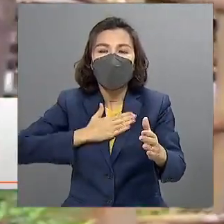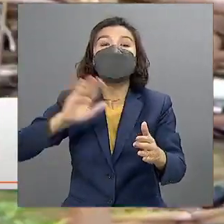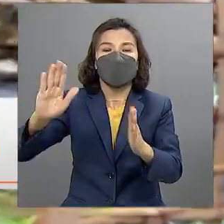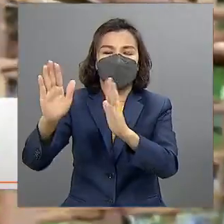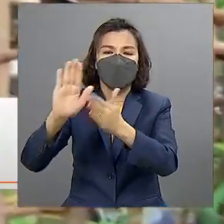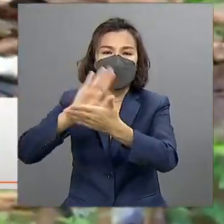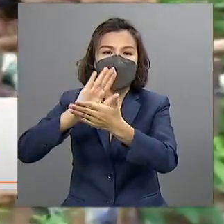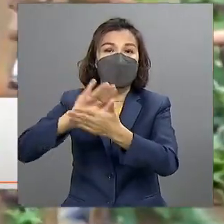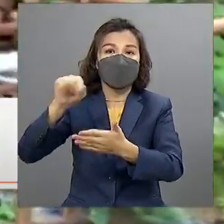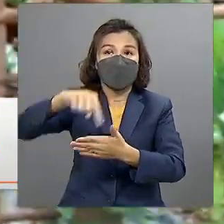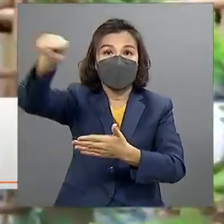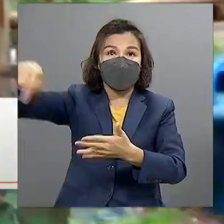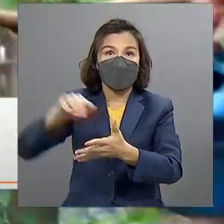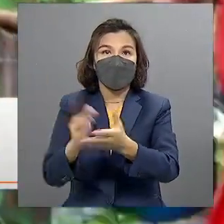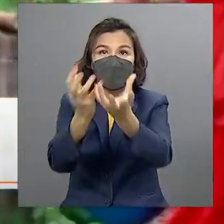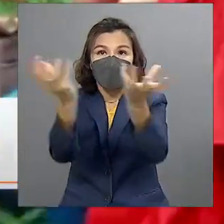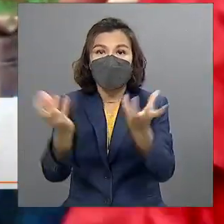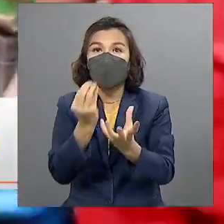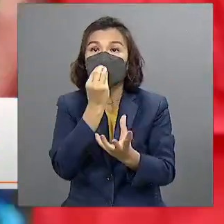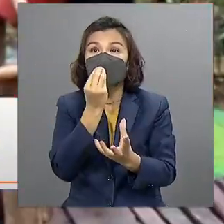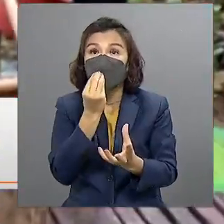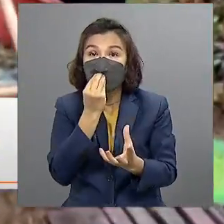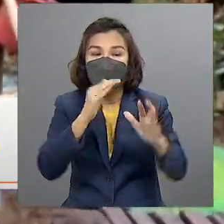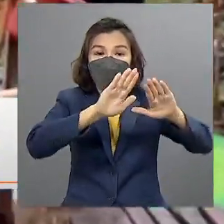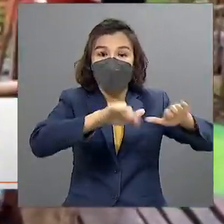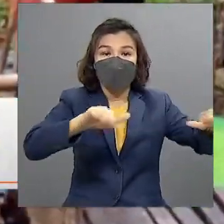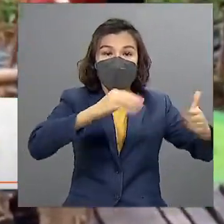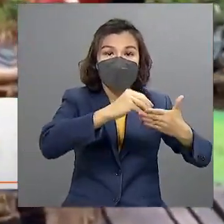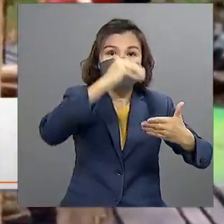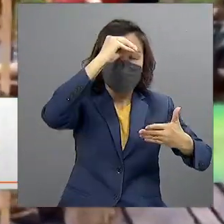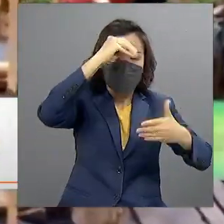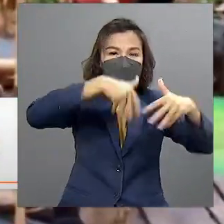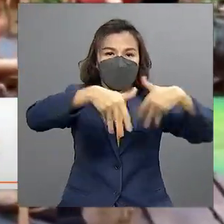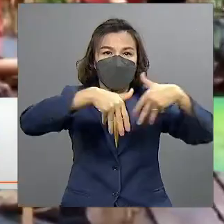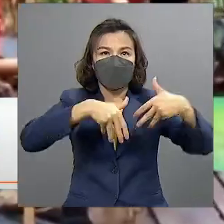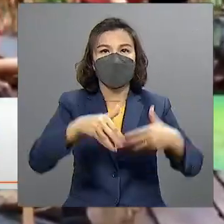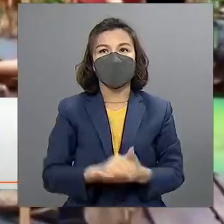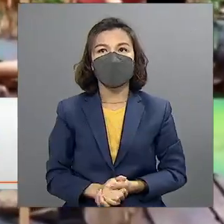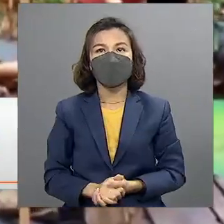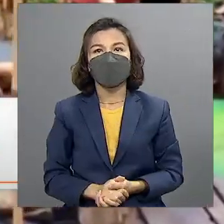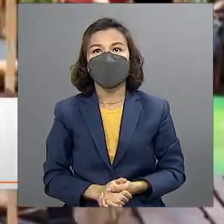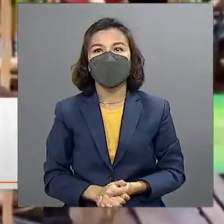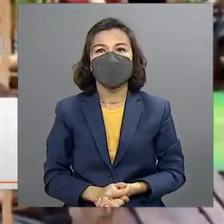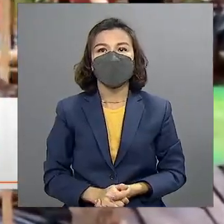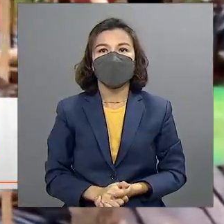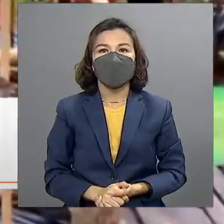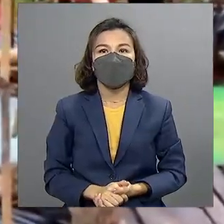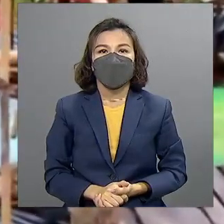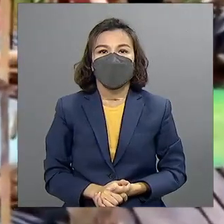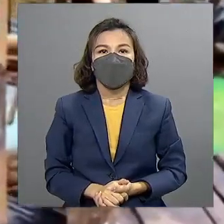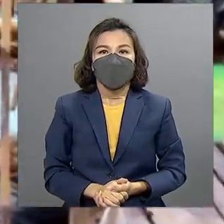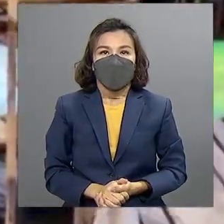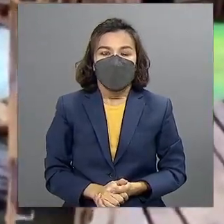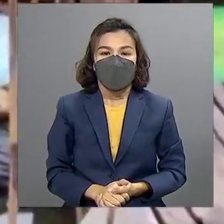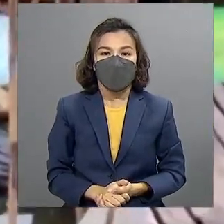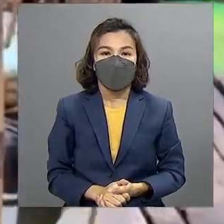ไปด้วยแหล่งอาหารและโปรตีนสำหรับนักเรียนและก็ชุมชนค่ะนี่นับเป็นพระมหากรุณาธิคุณที่สมเด็จพ